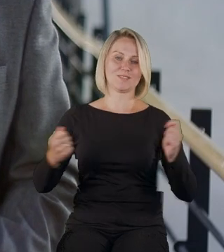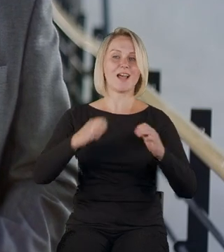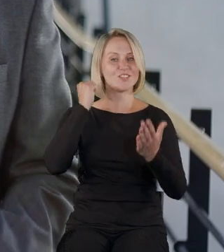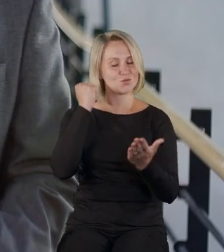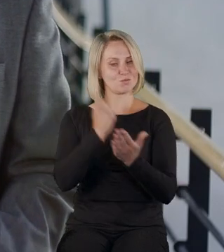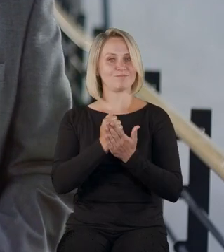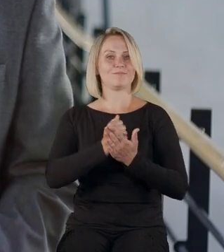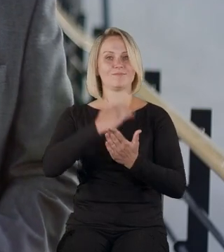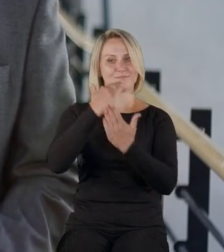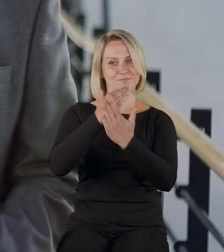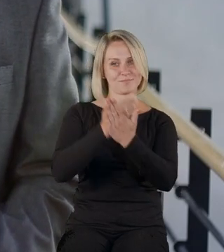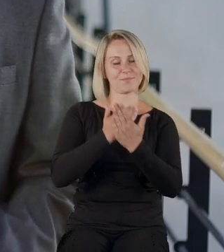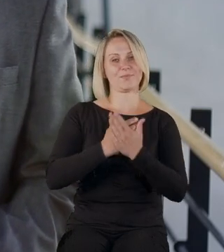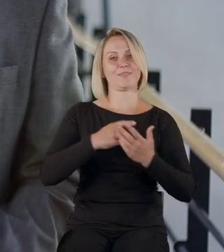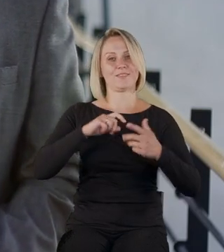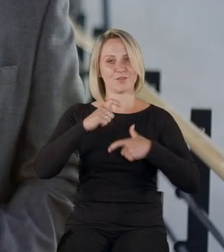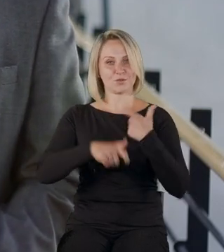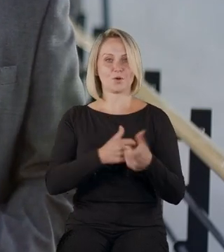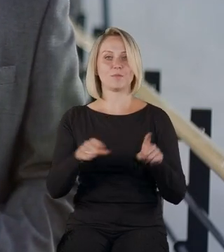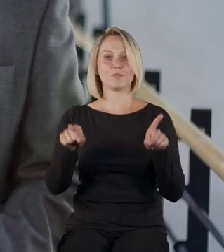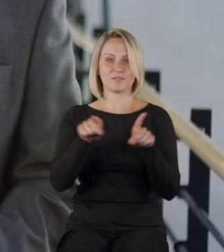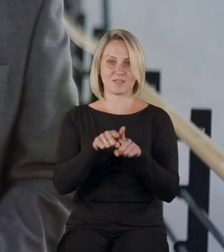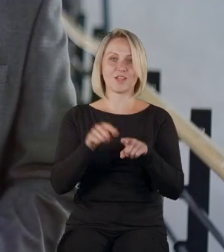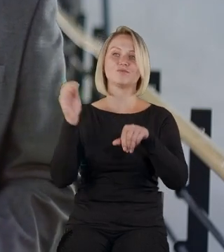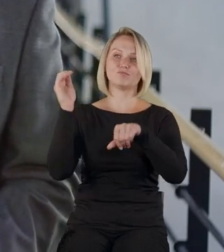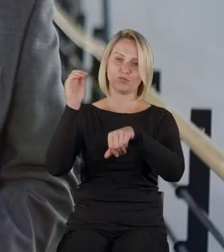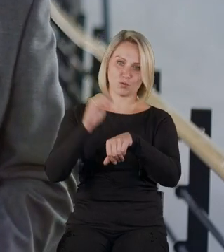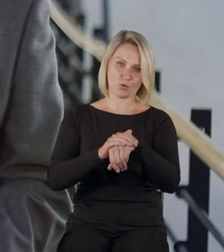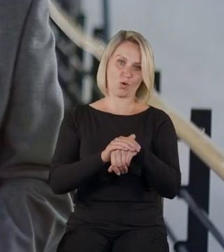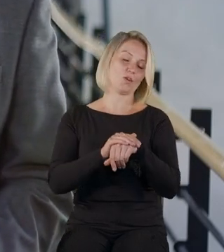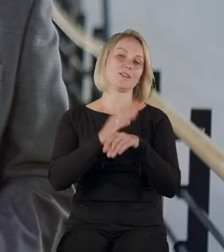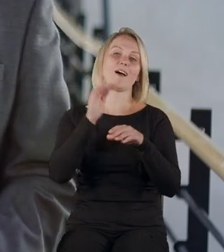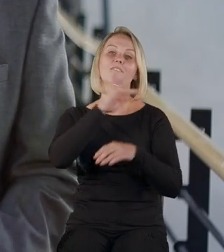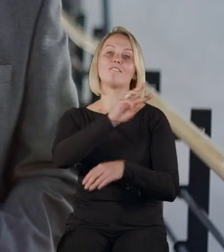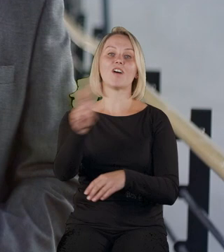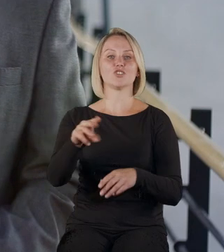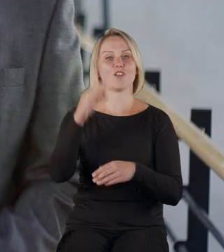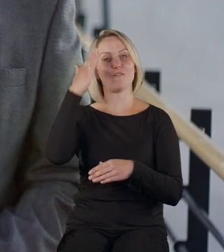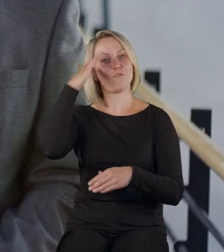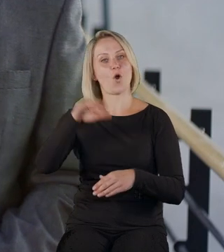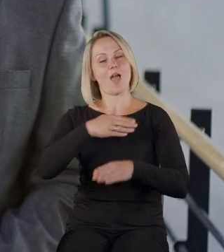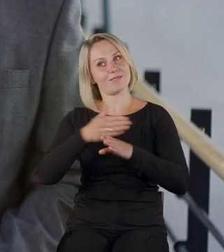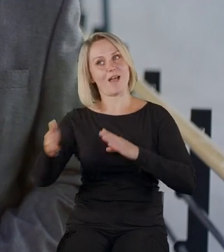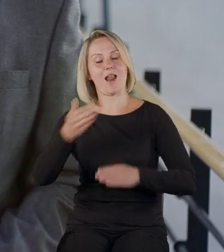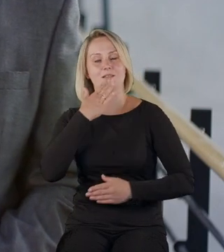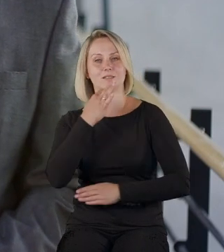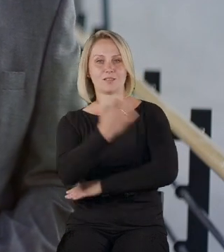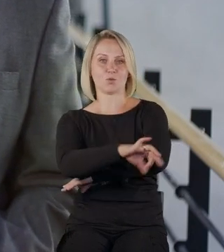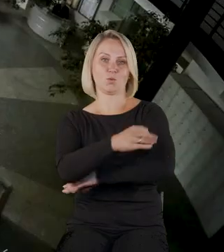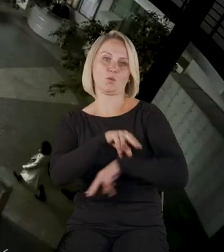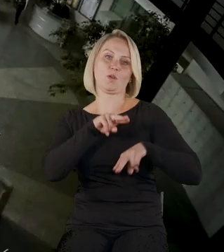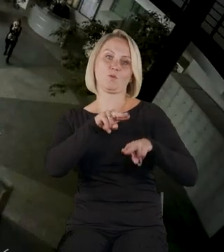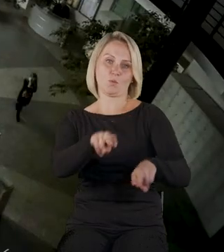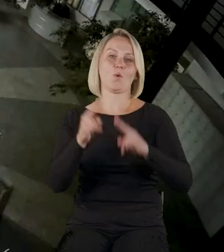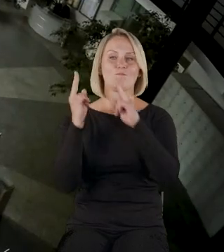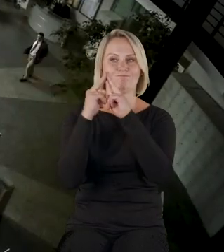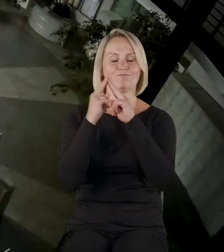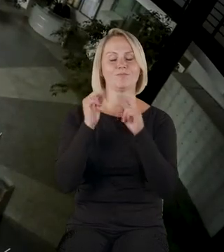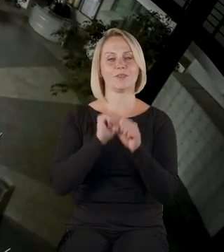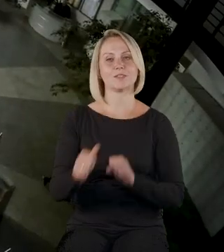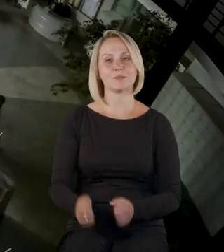przepisami prawa, a jednocześnie będzie zgodne z Waszą wolą dalszego studiowania na naszym wydziale.